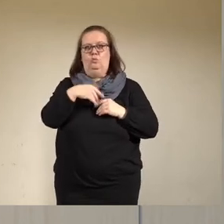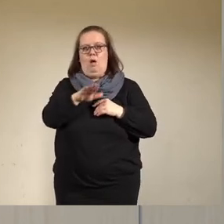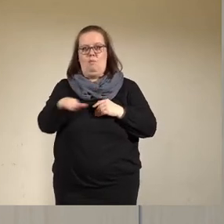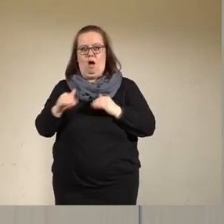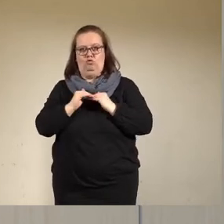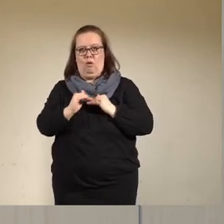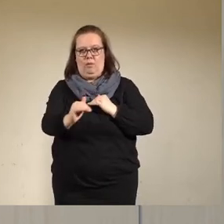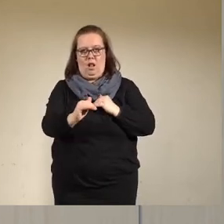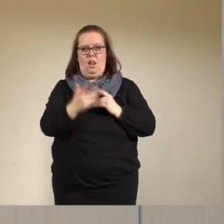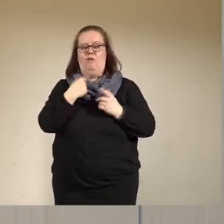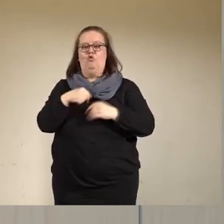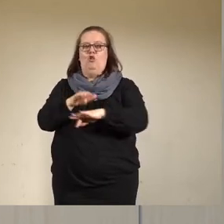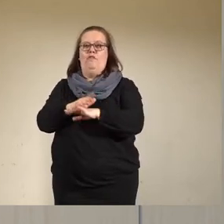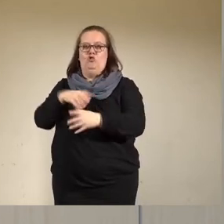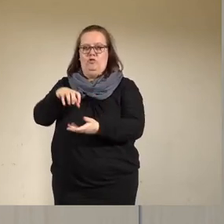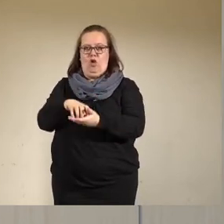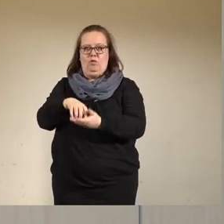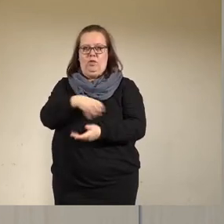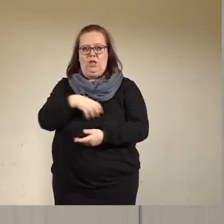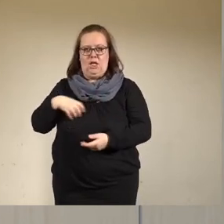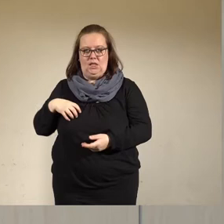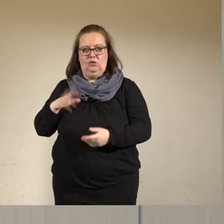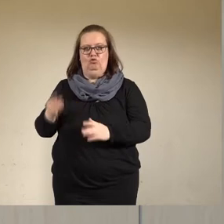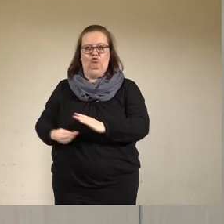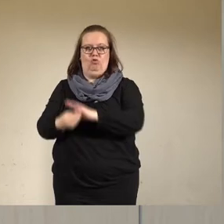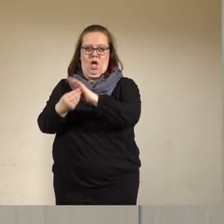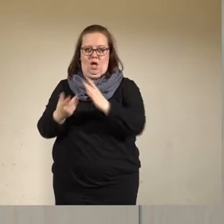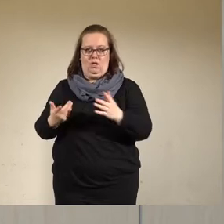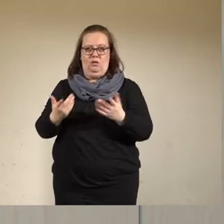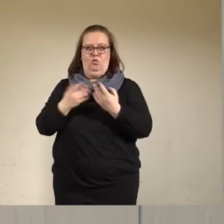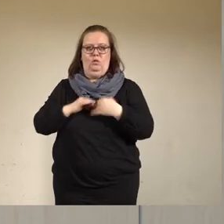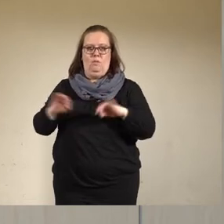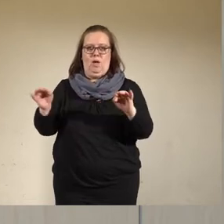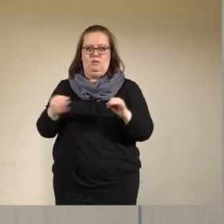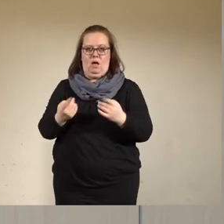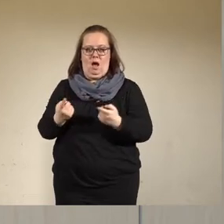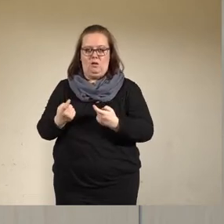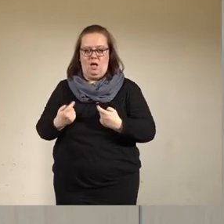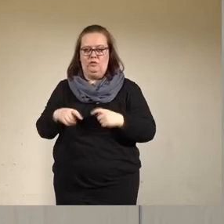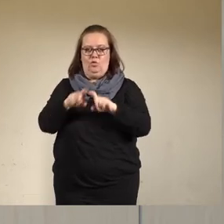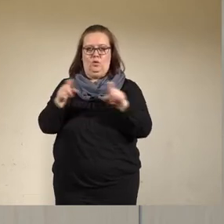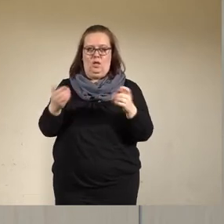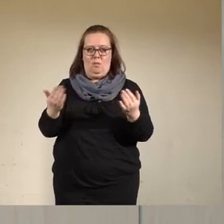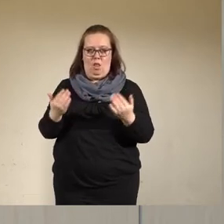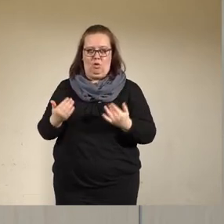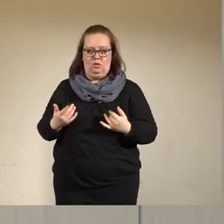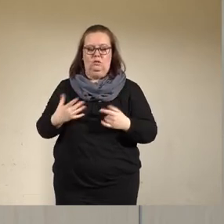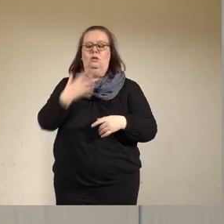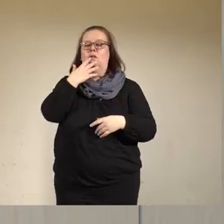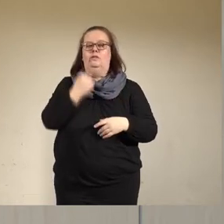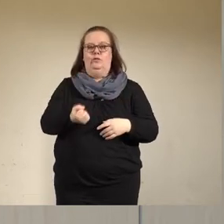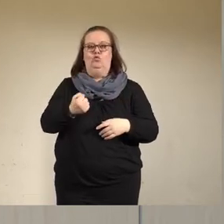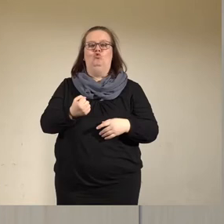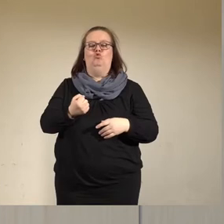Parkgebühren. Wir wollen den Wirtschaftsstandort Dresden stärken und bessere Anreize für Unternehmen schaffen. Wir wollen